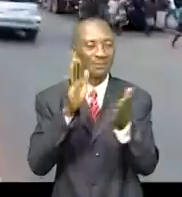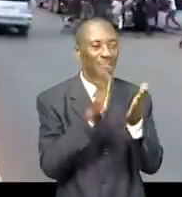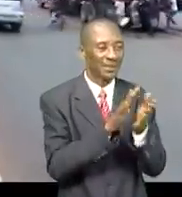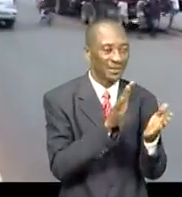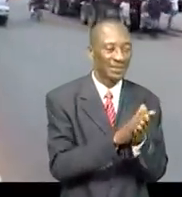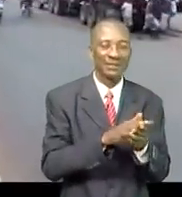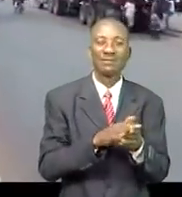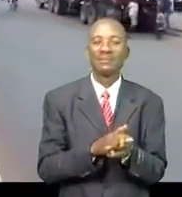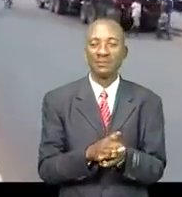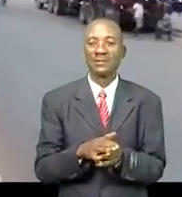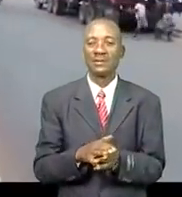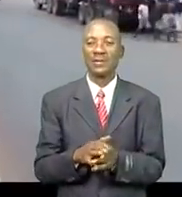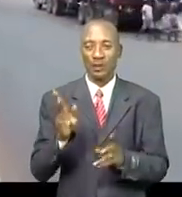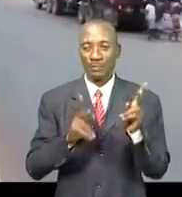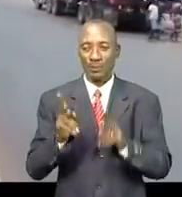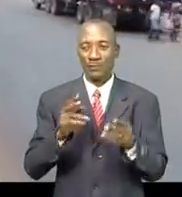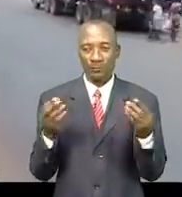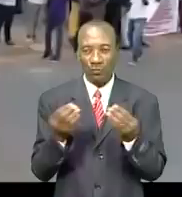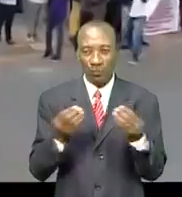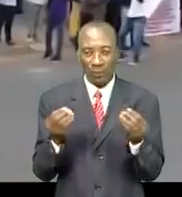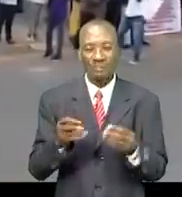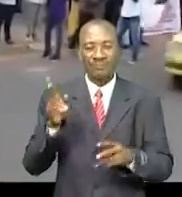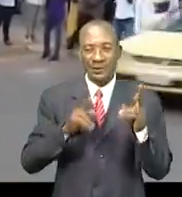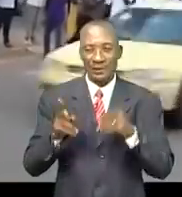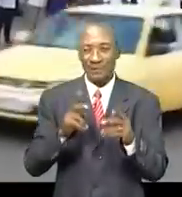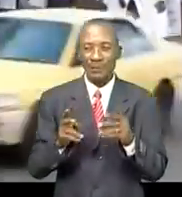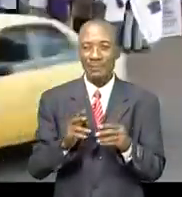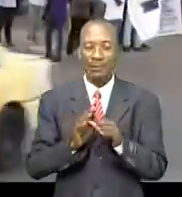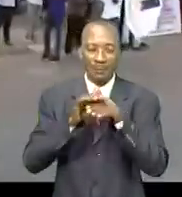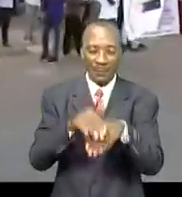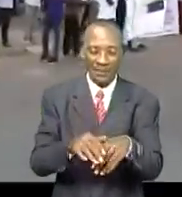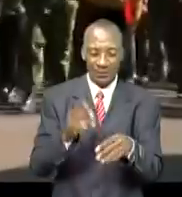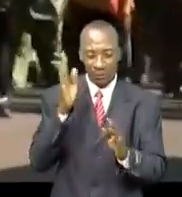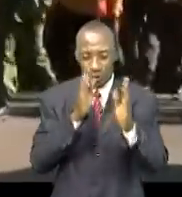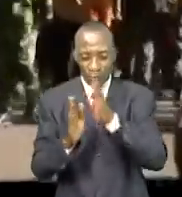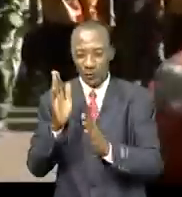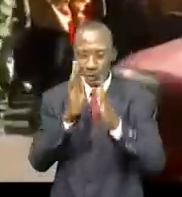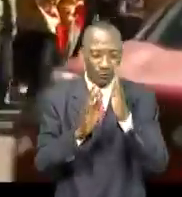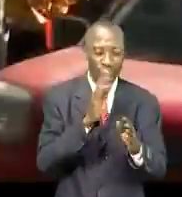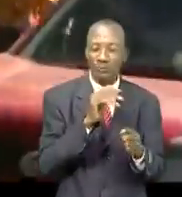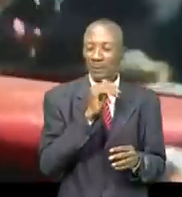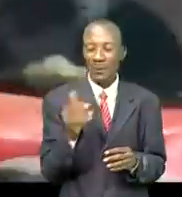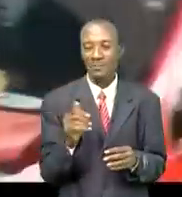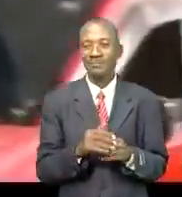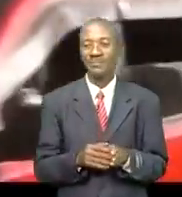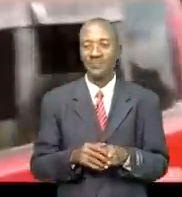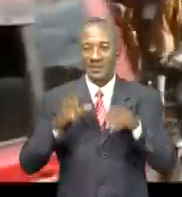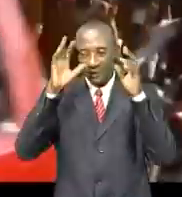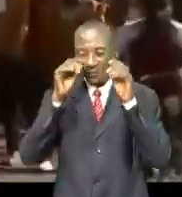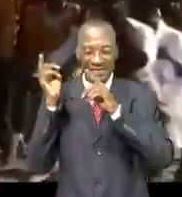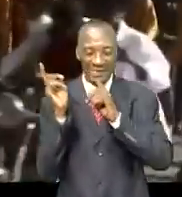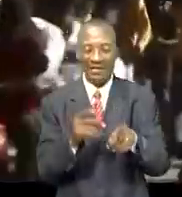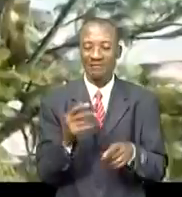divisions. Le président de la République, Félix-Antoine Tshisekedi Tshilombo, est arrivé ce mercredi à Lubumbashi, capitale